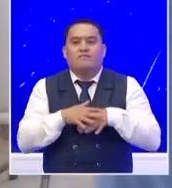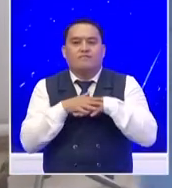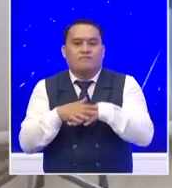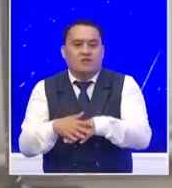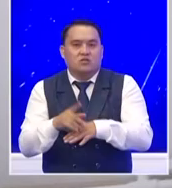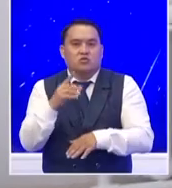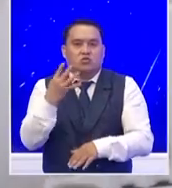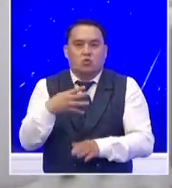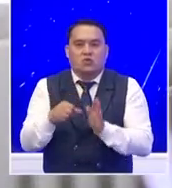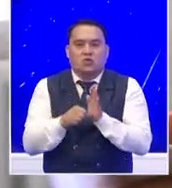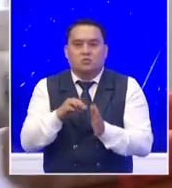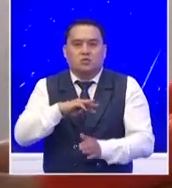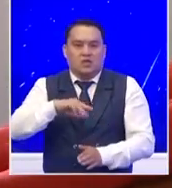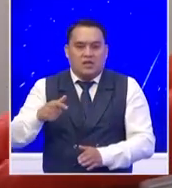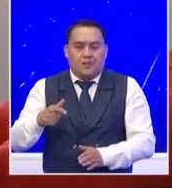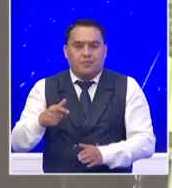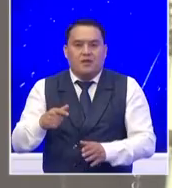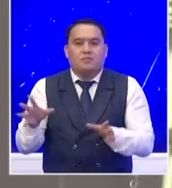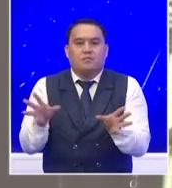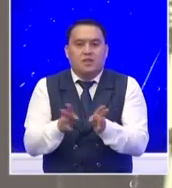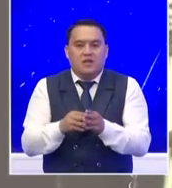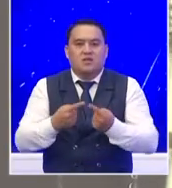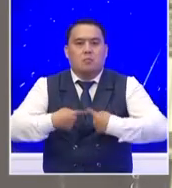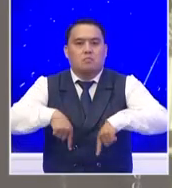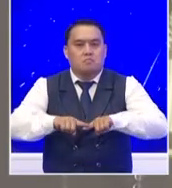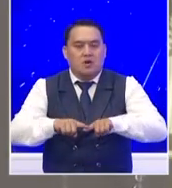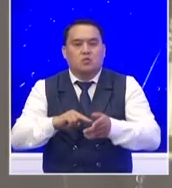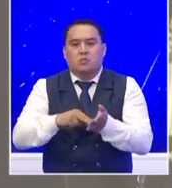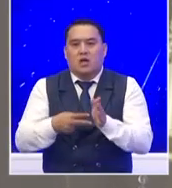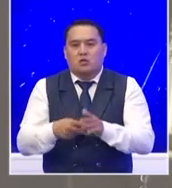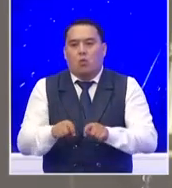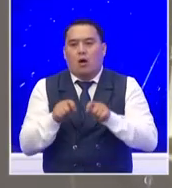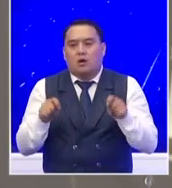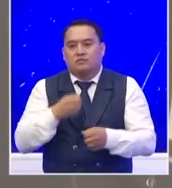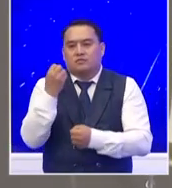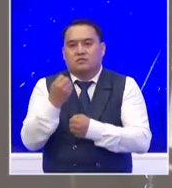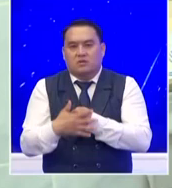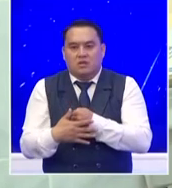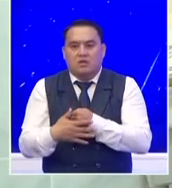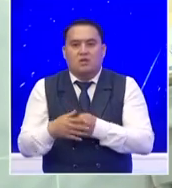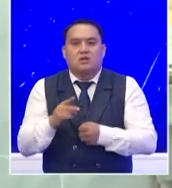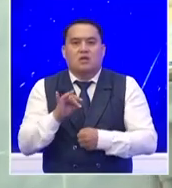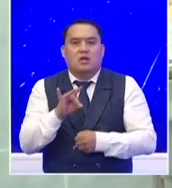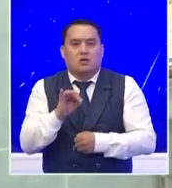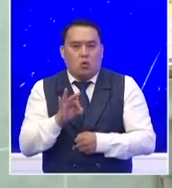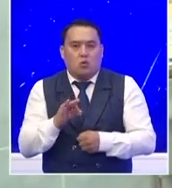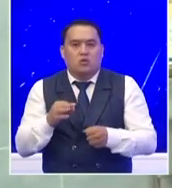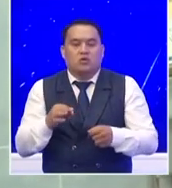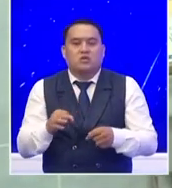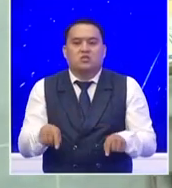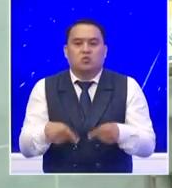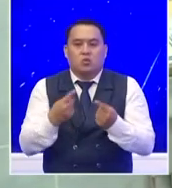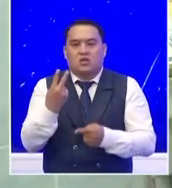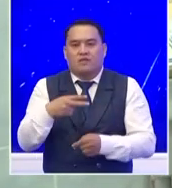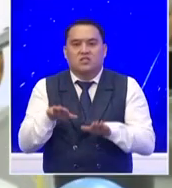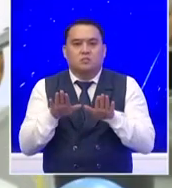выделено 46 миллионов тенге. Вместе с тем на базе поликлиники планируется открытие центра нейроинсультной реабилитации на